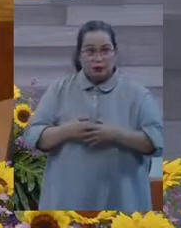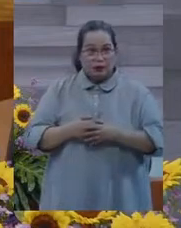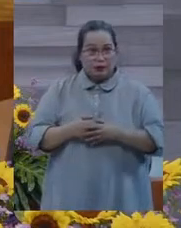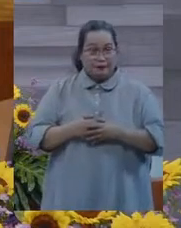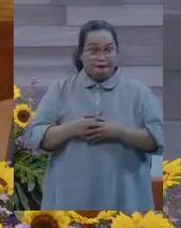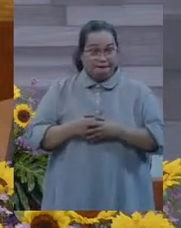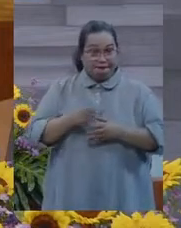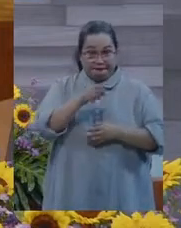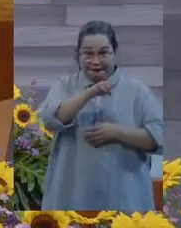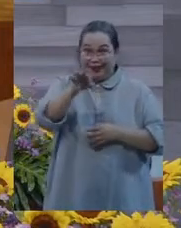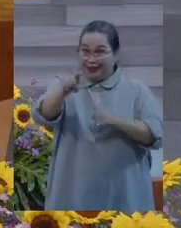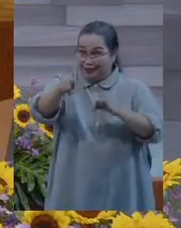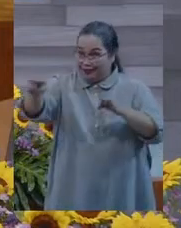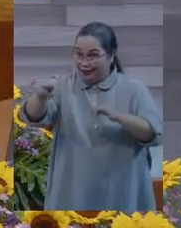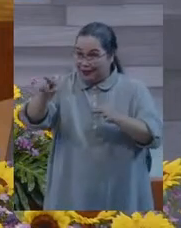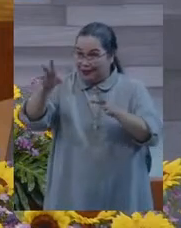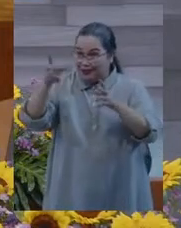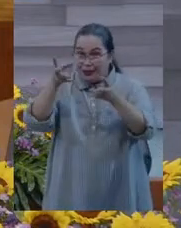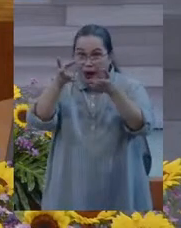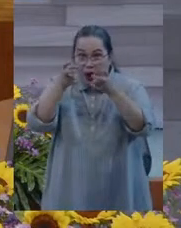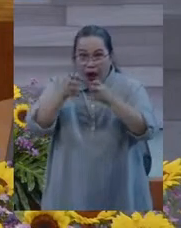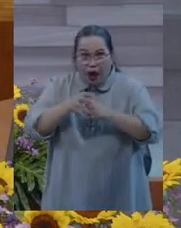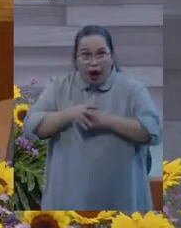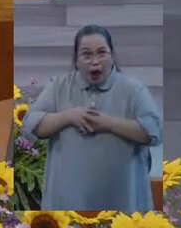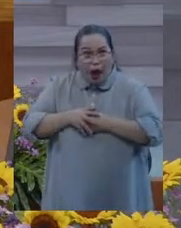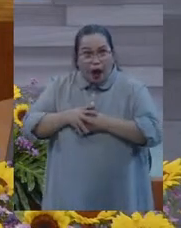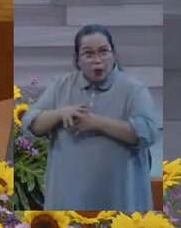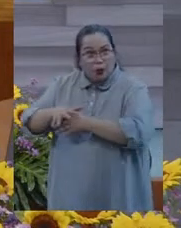Nako, pag nakarinig po kayo ng ganyan,